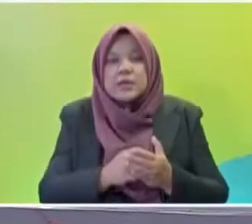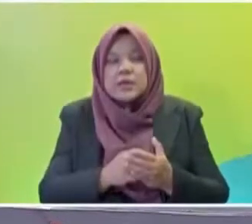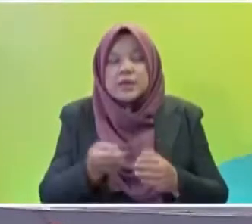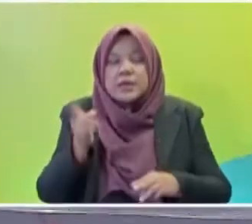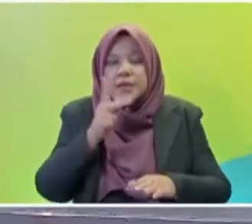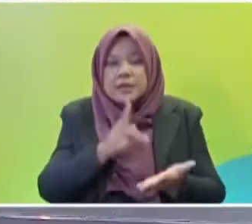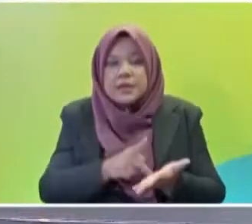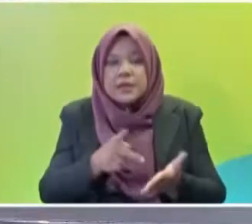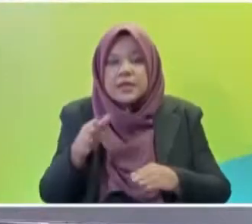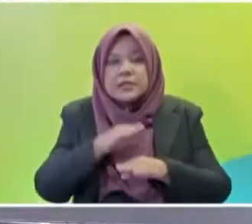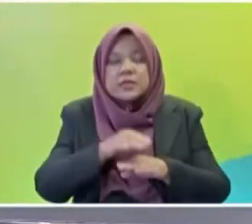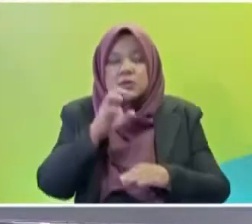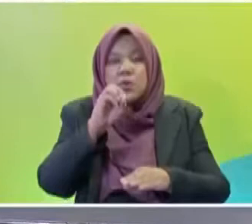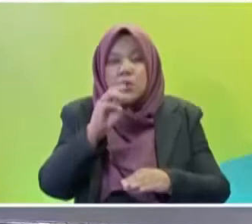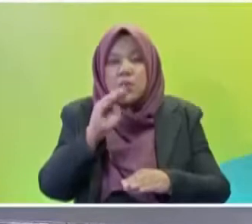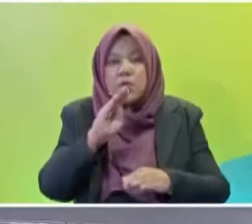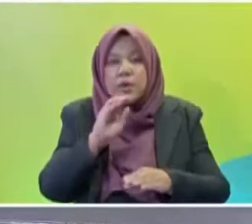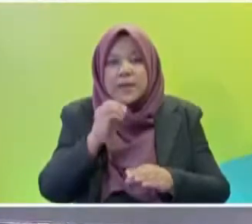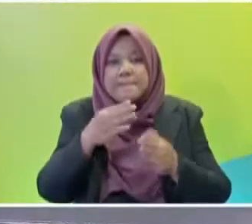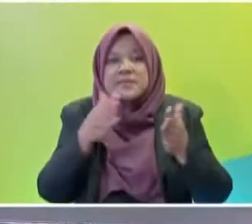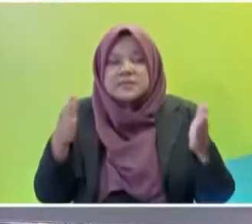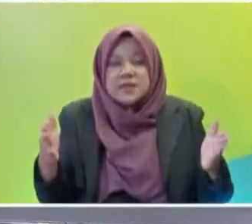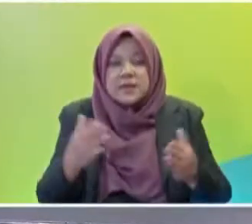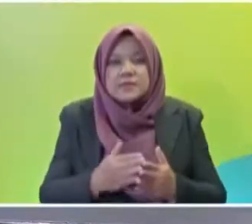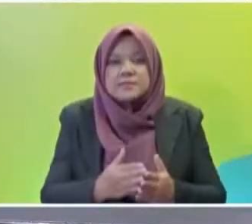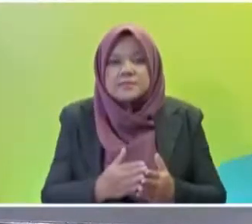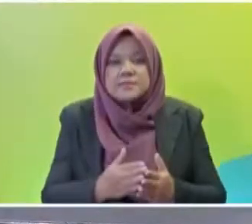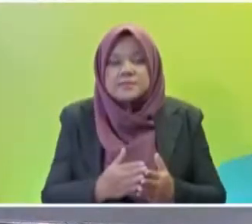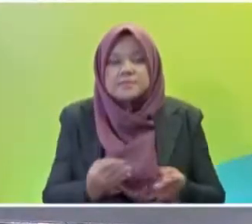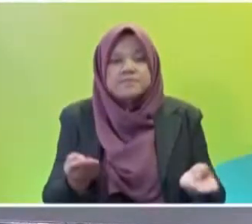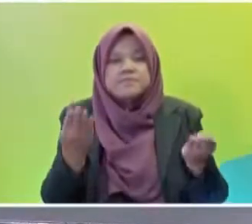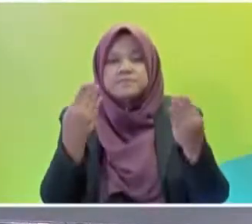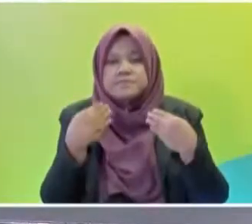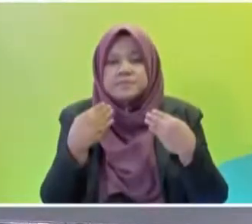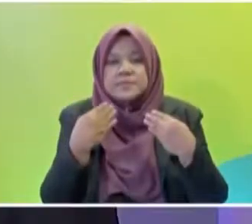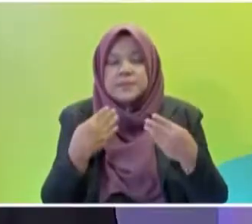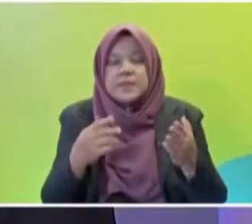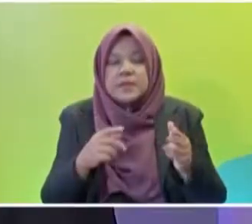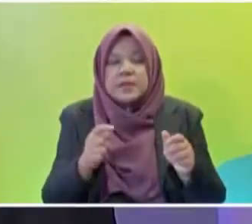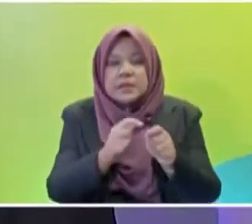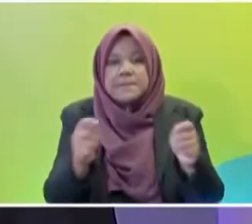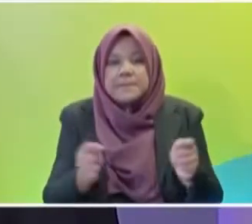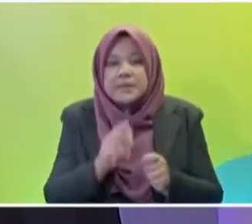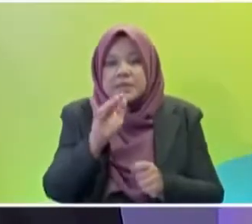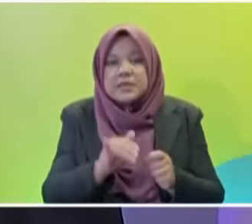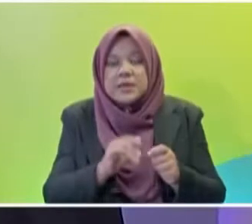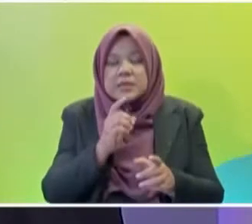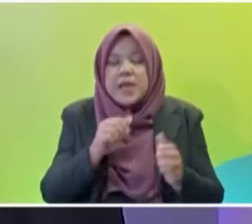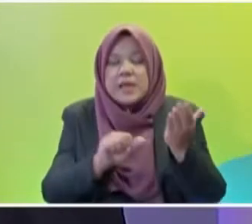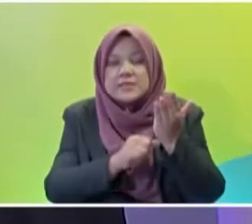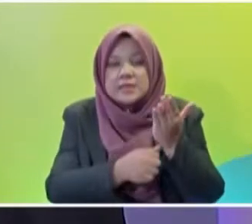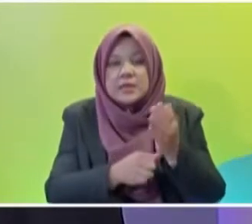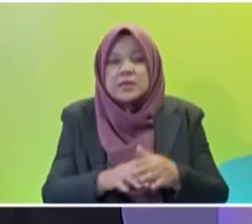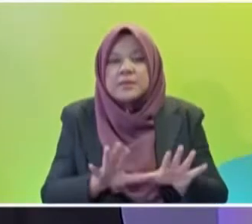akan mengekalkan kedudukan umbuh yang besar. Maksudnya nak kembali pada keadaan asal lah. Dan yang ketiga, kita ada bagaimana